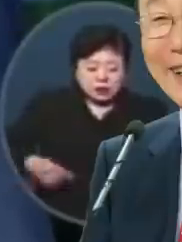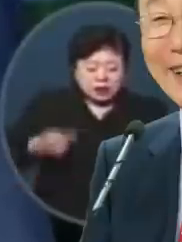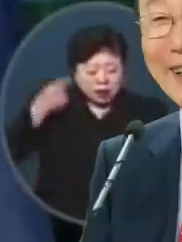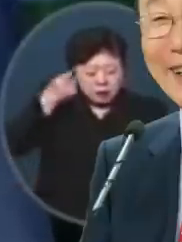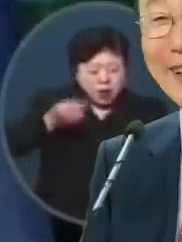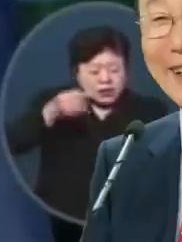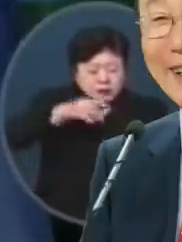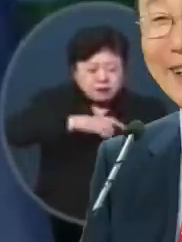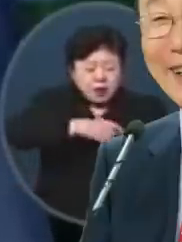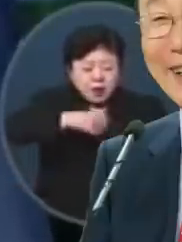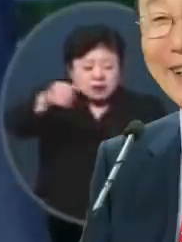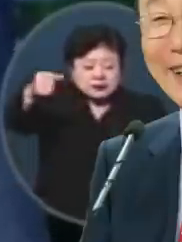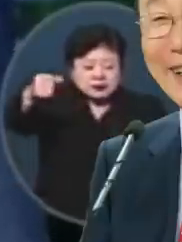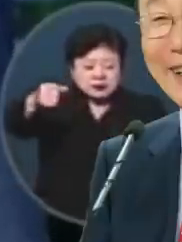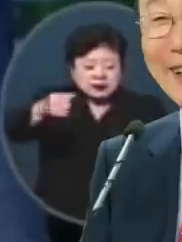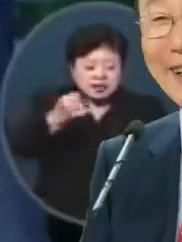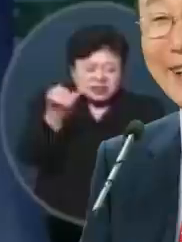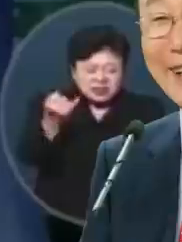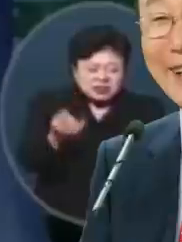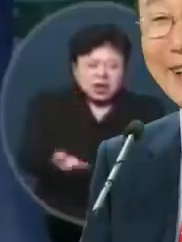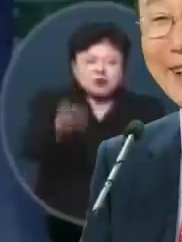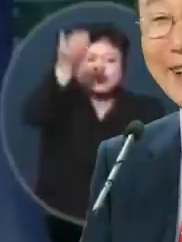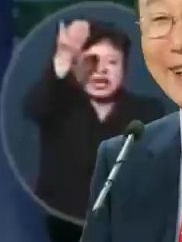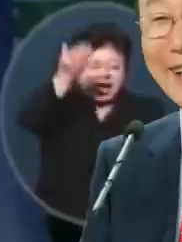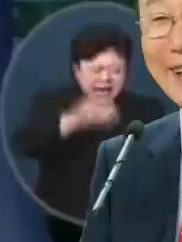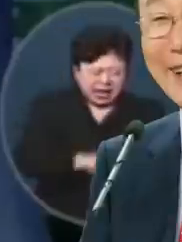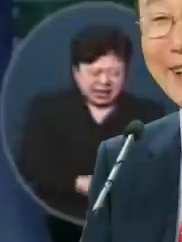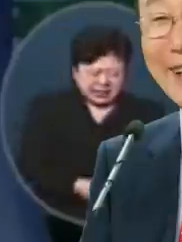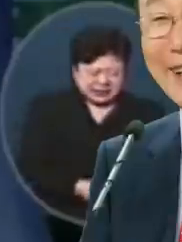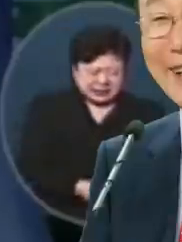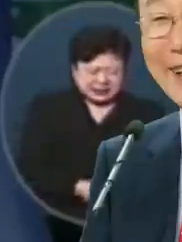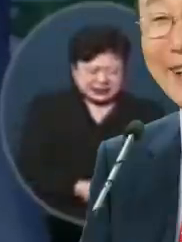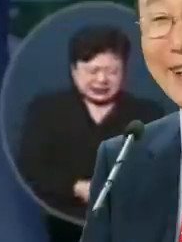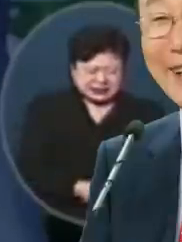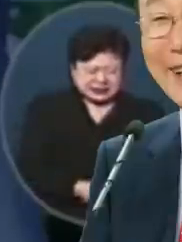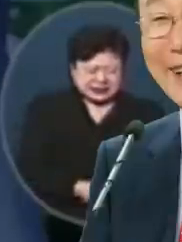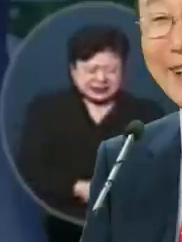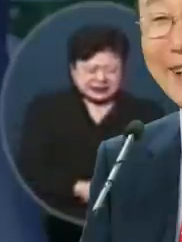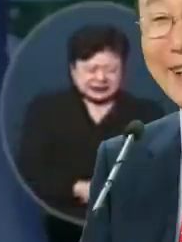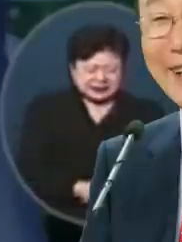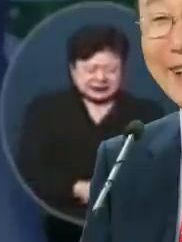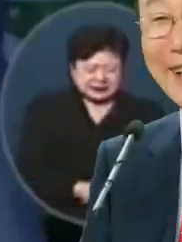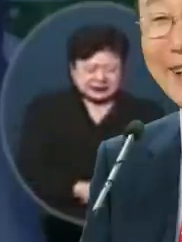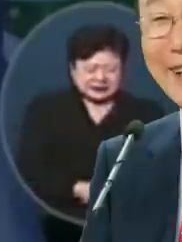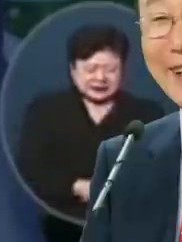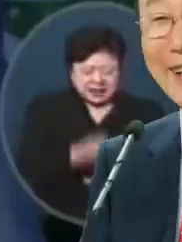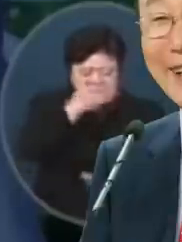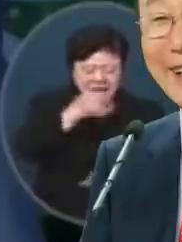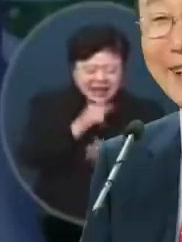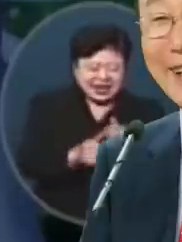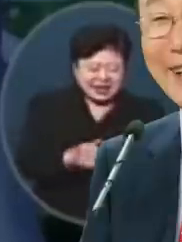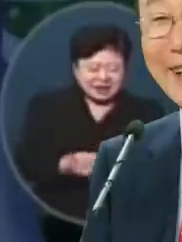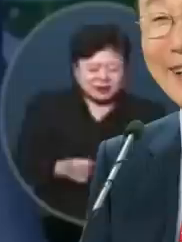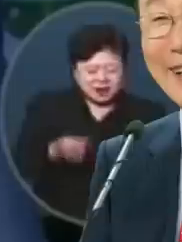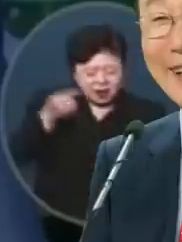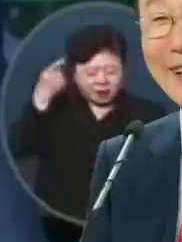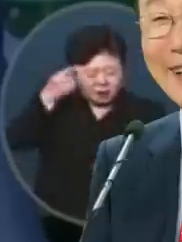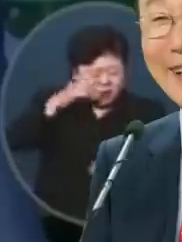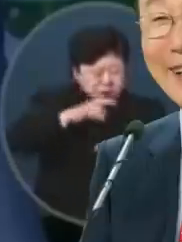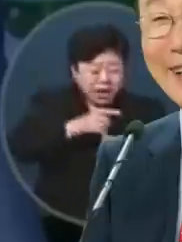취해서 여자를 만들더라면 여자가 남자 위에 있어야 되는 것입니다. 그런데 다행히도 하나님이 머리 뼈를 안